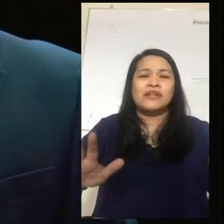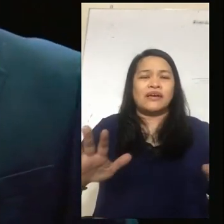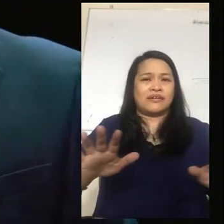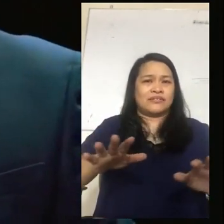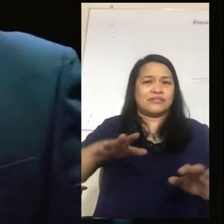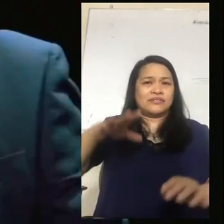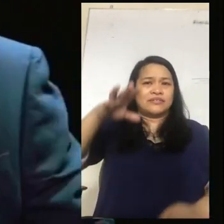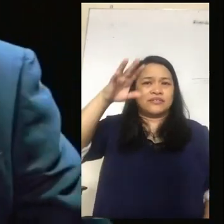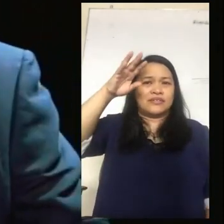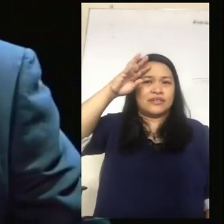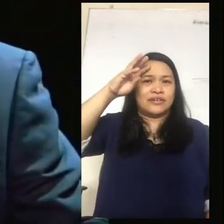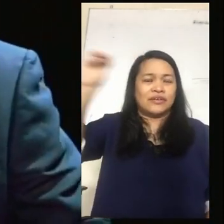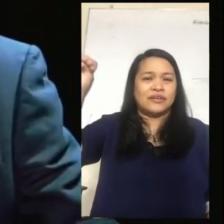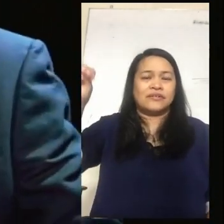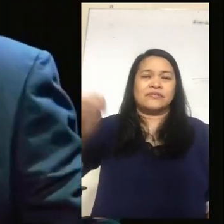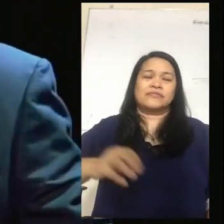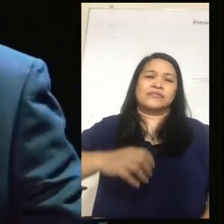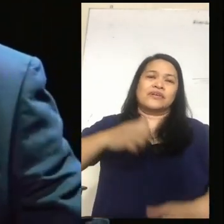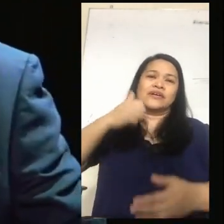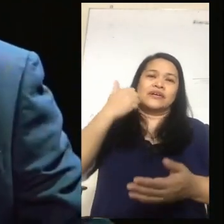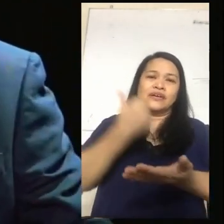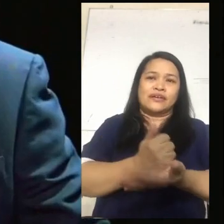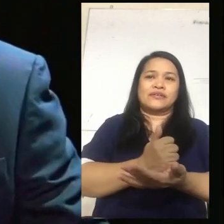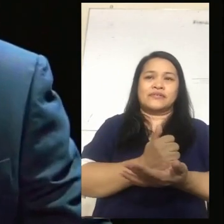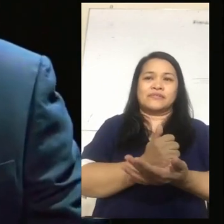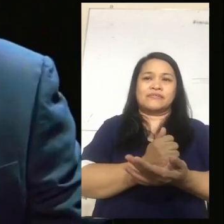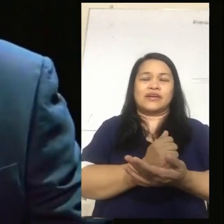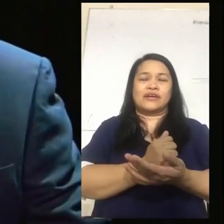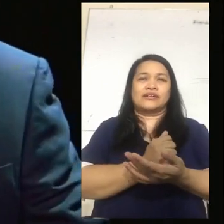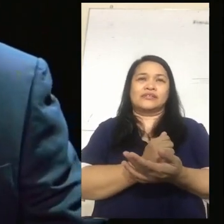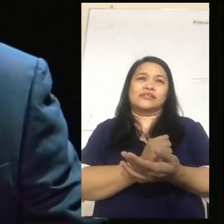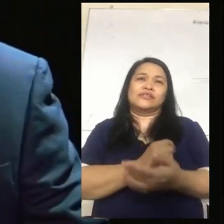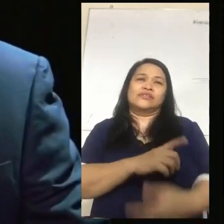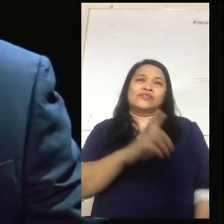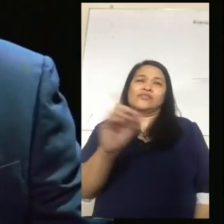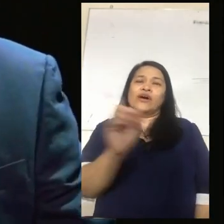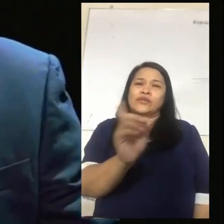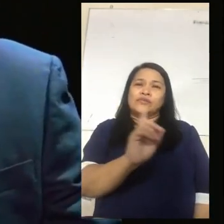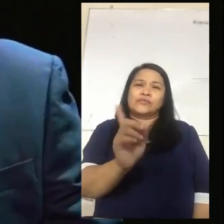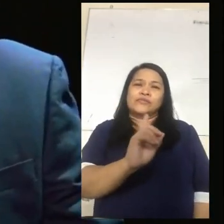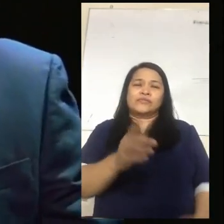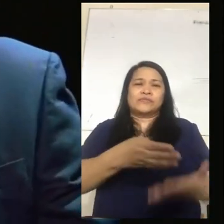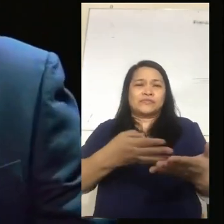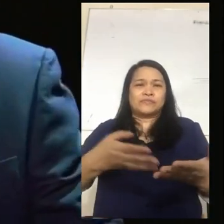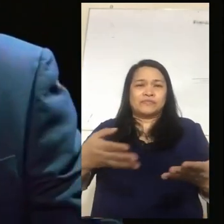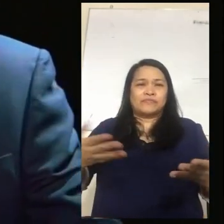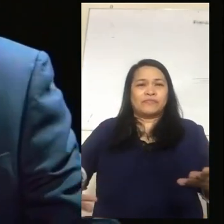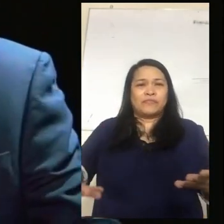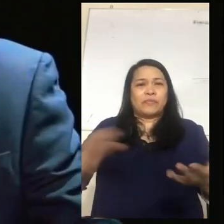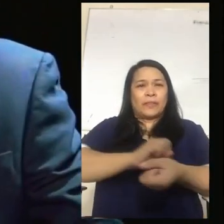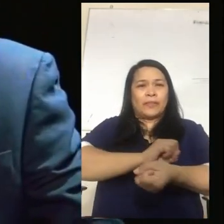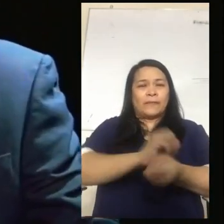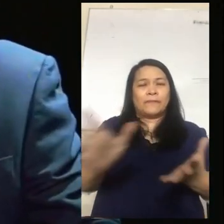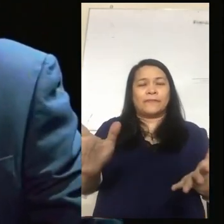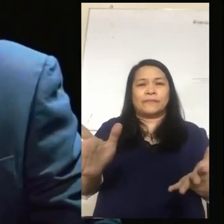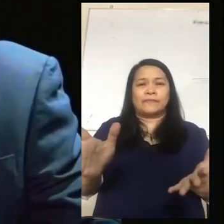abundantly. Amen. Ano pa yung mga bagay na nakakasira ng apoy sa